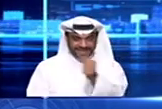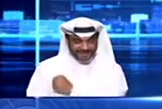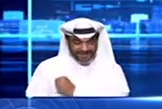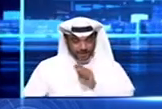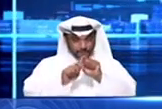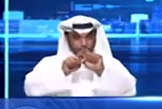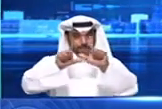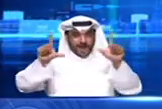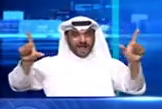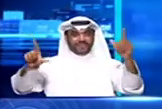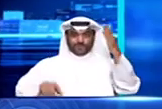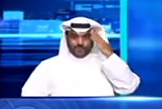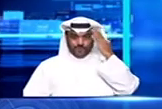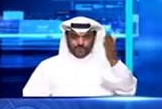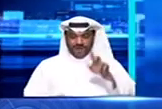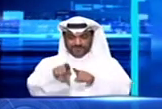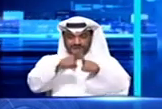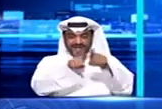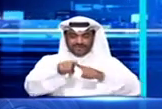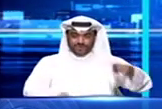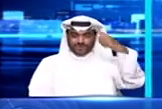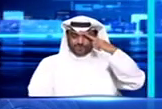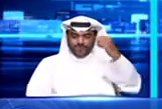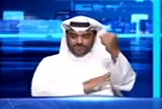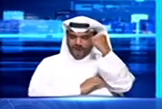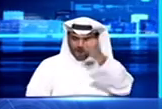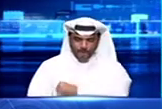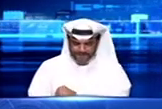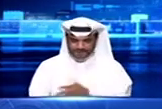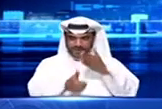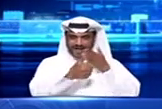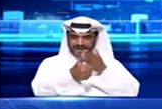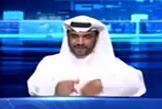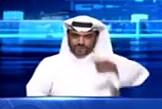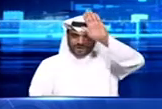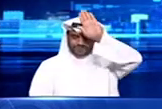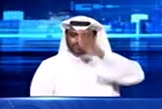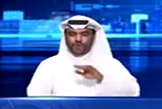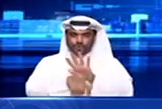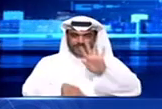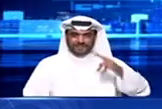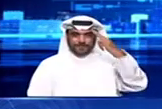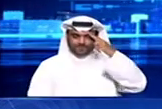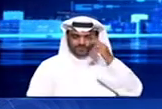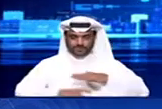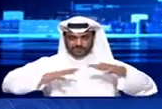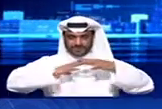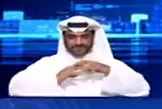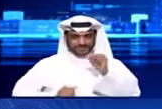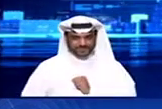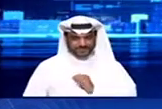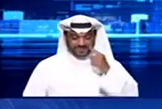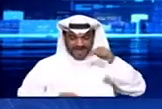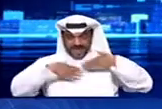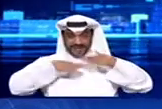وطبعا هذا هو حال الأشقاء في المملكة العربية السعودية قيادة وشعبا. هنا في مدينة